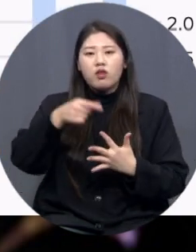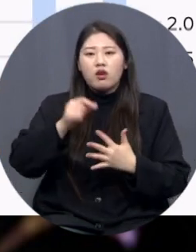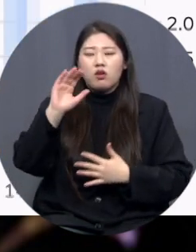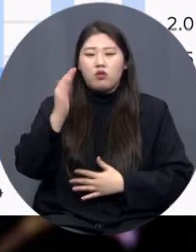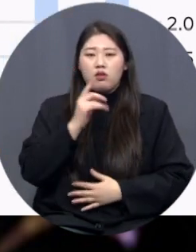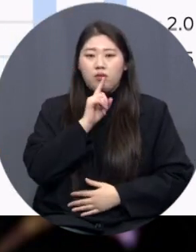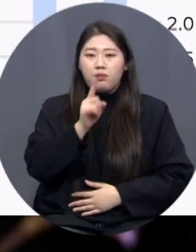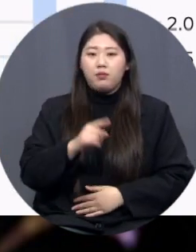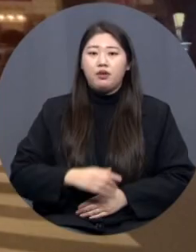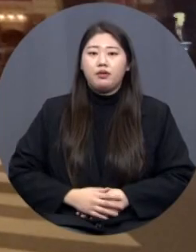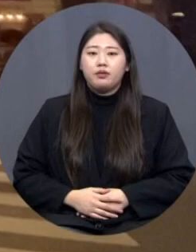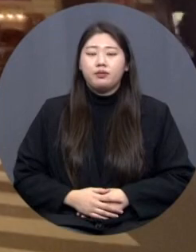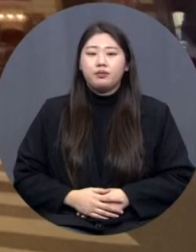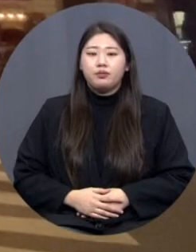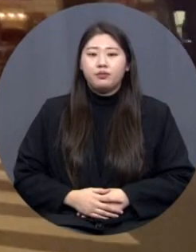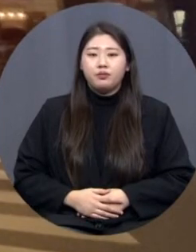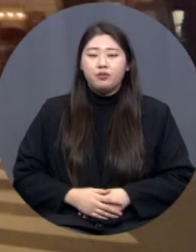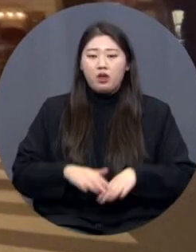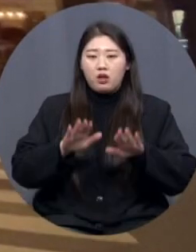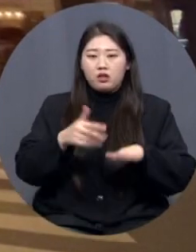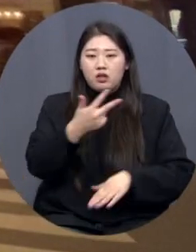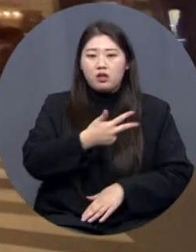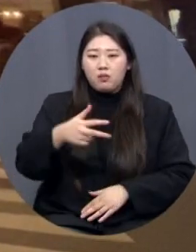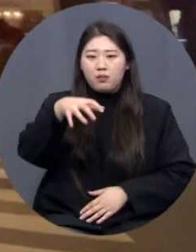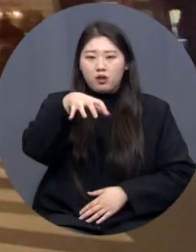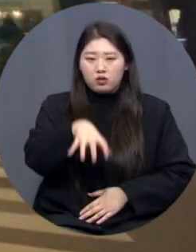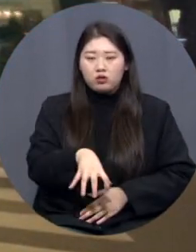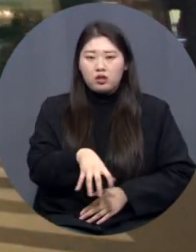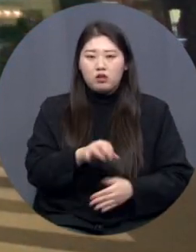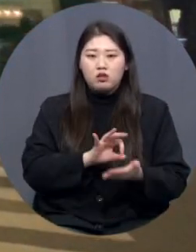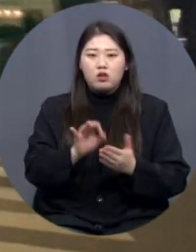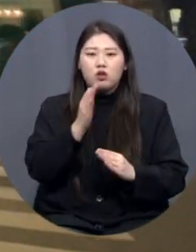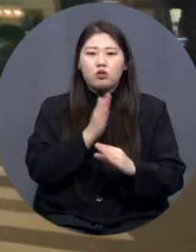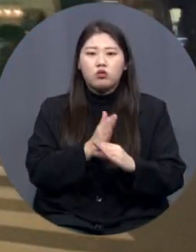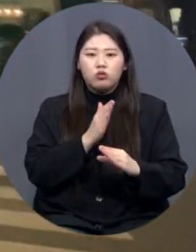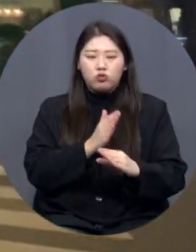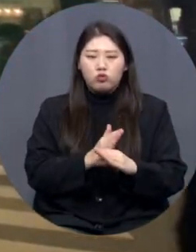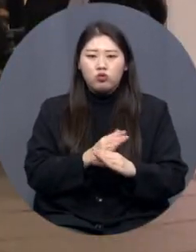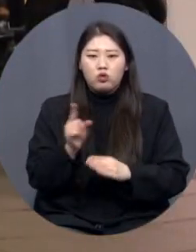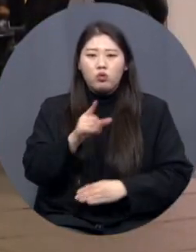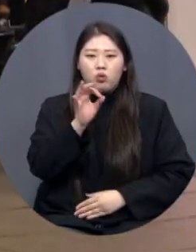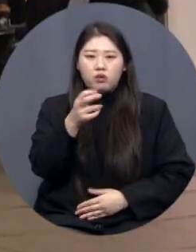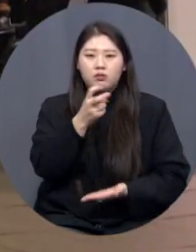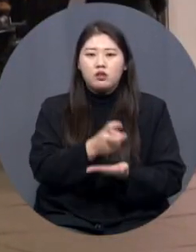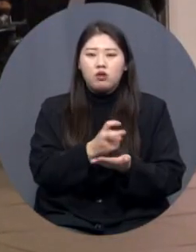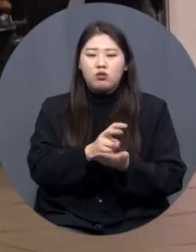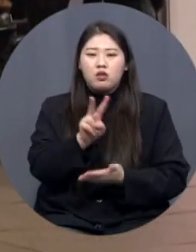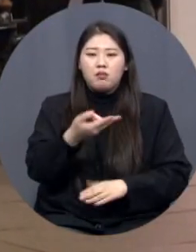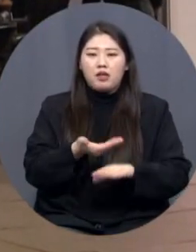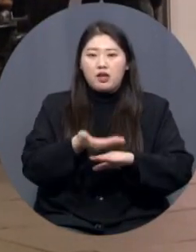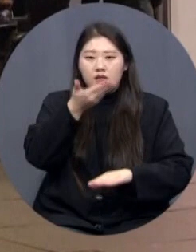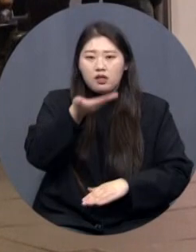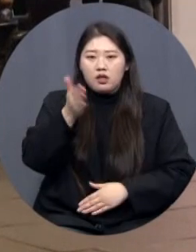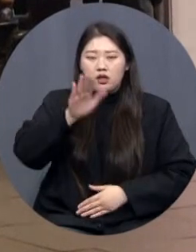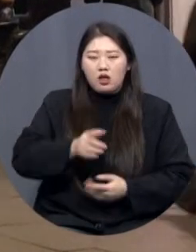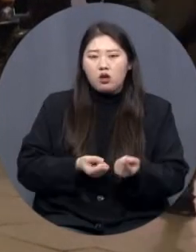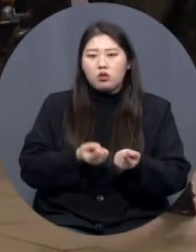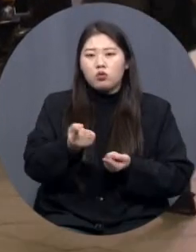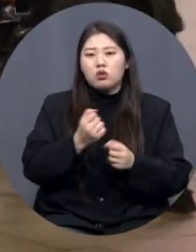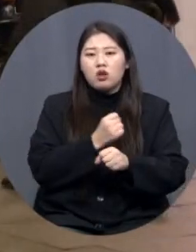합니다. 현재 덴마크에 출시된 전기 요금제는 200개를 넘는데 전력 수요를